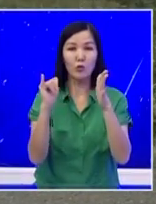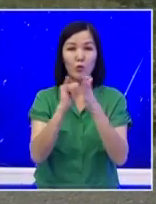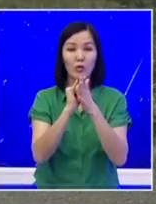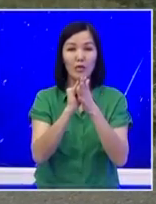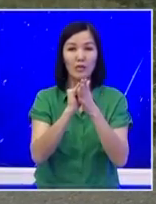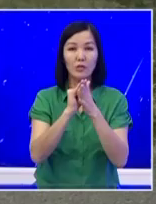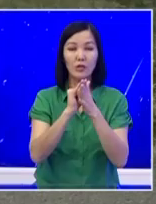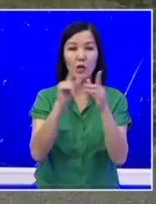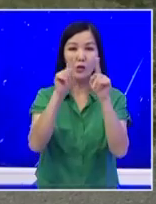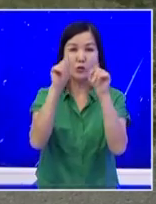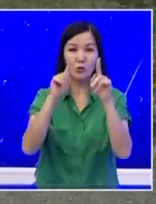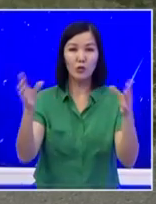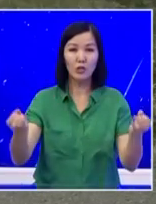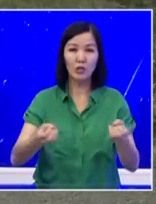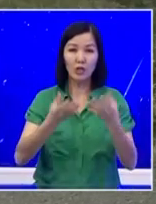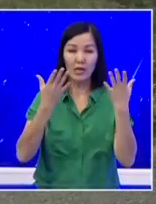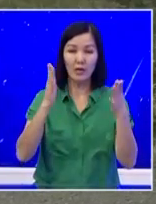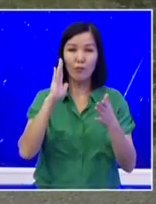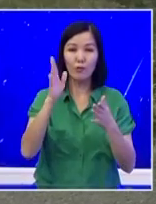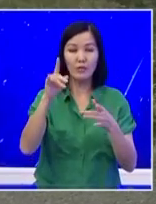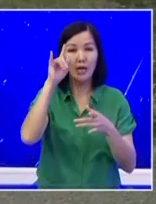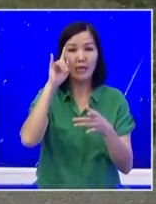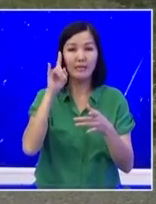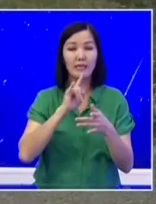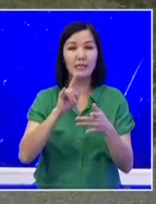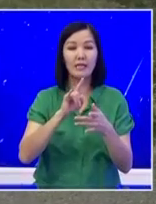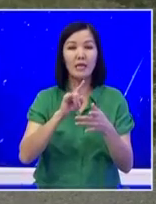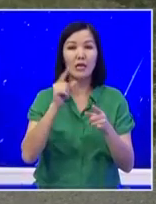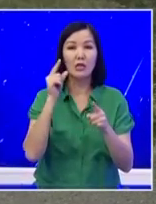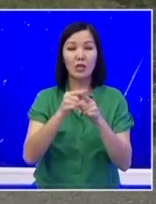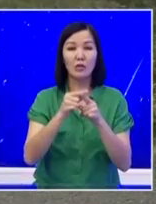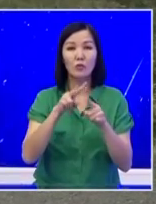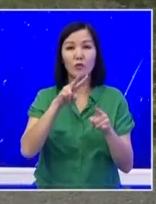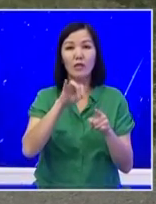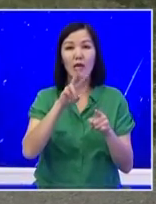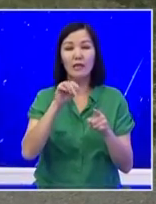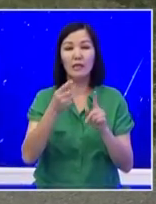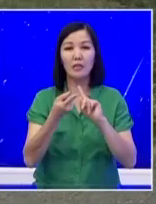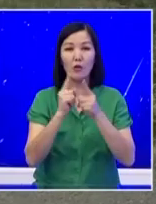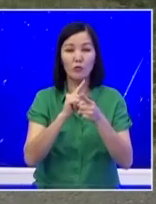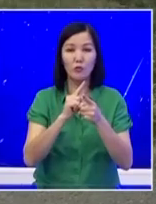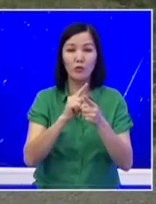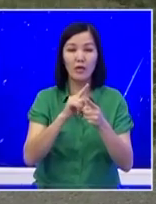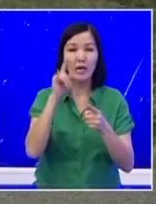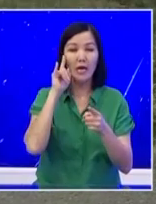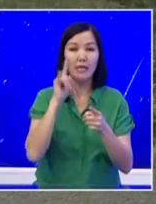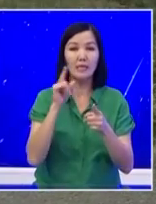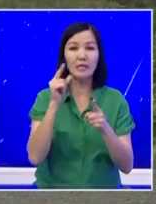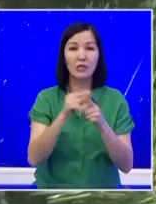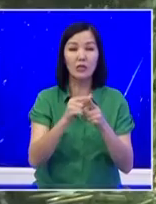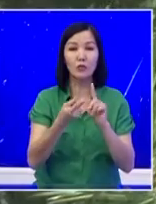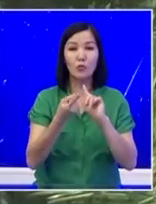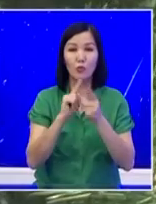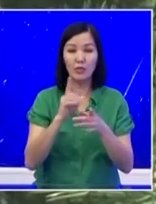жұлдыздың жарық болсын. Кейіннен мына Қазақстан жазуыда латын қарпіне ауысуға байланысты Қазақстан жазуының өзі